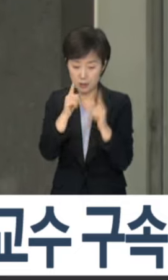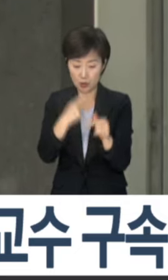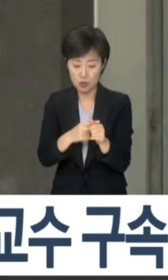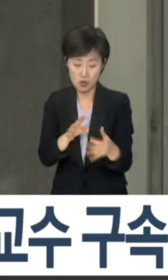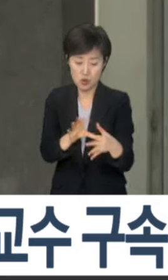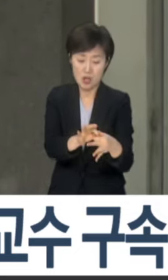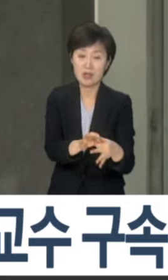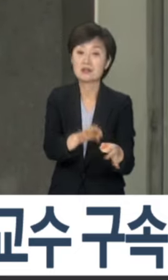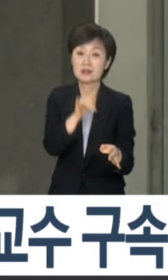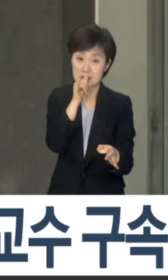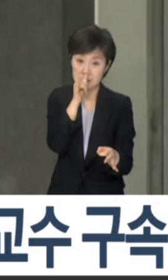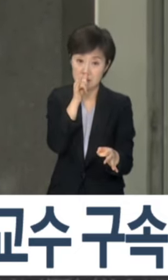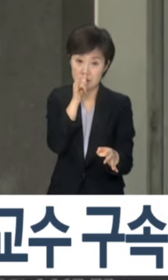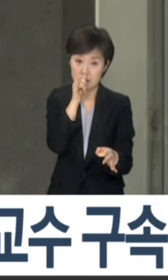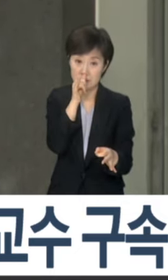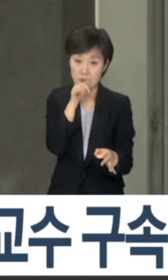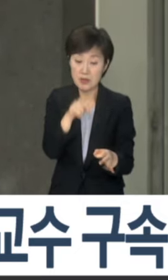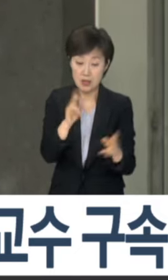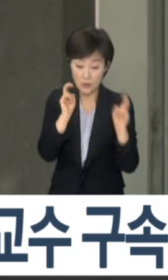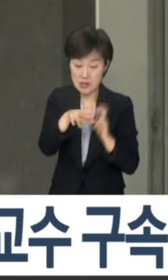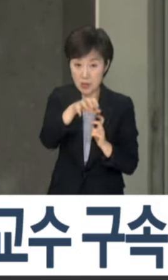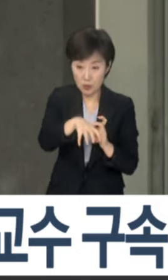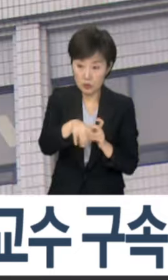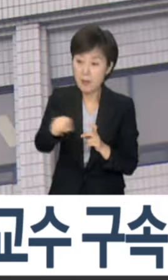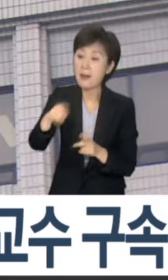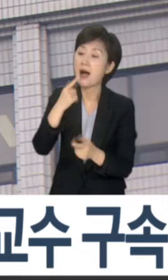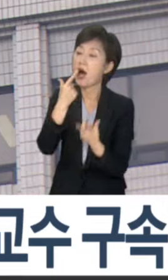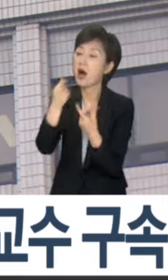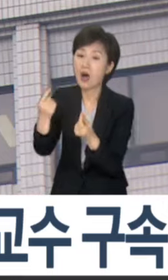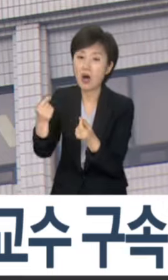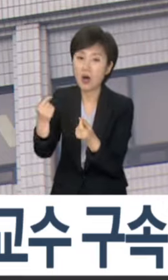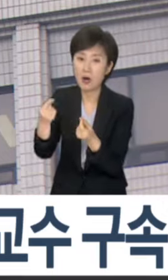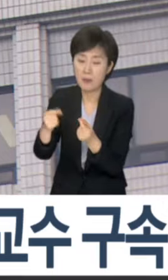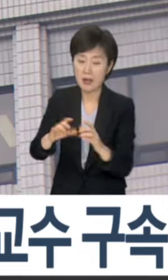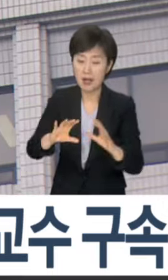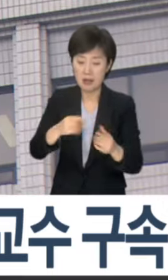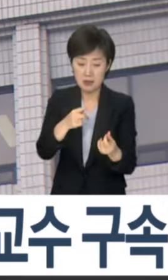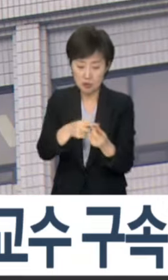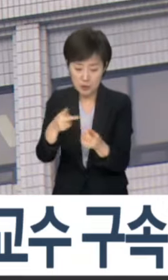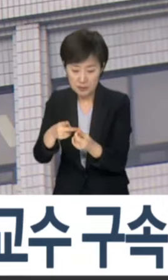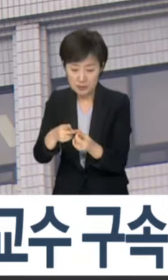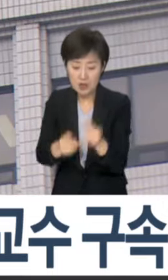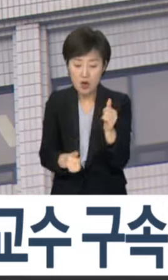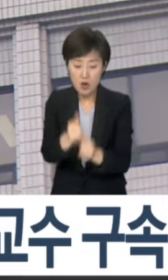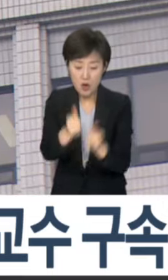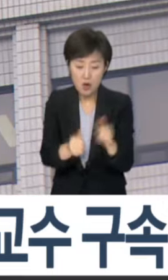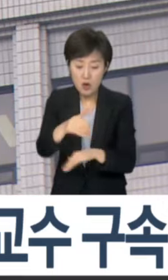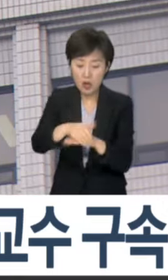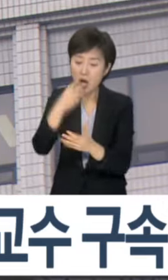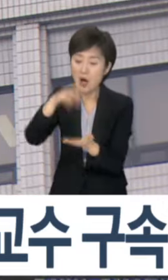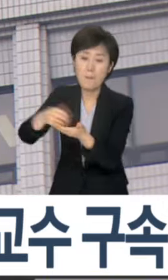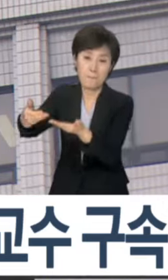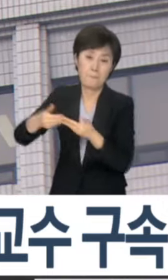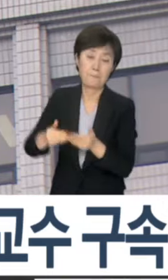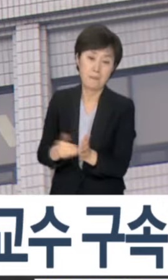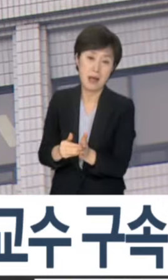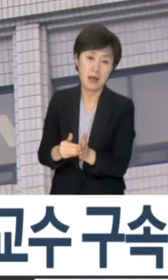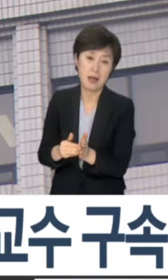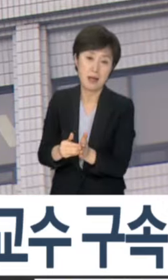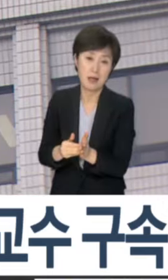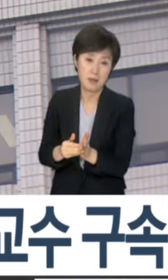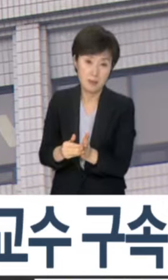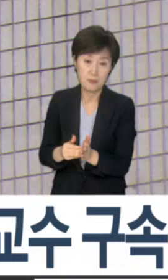것으로 전해졌습니다 사는 그의 식약처에서 국내 2 3상 임상시험 계획을 승인받았습니다